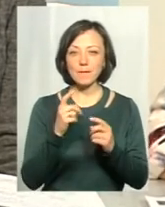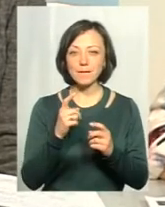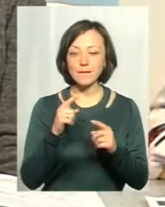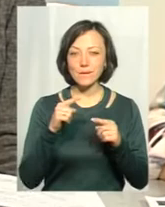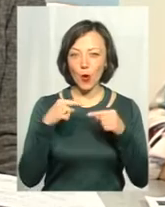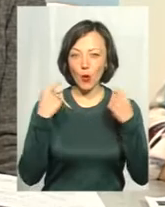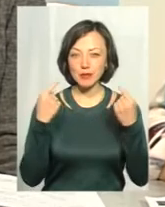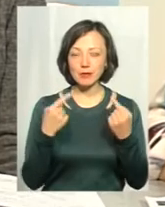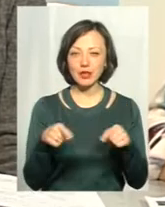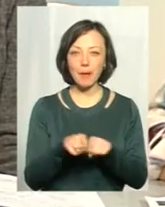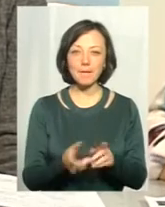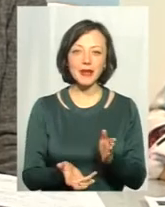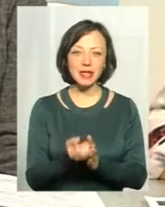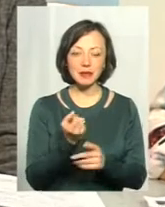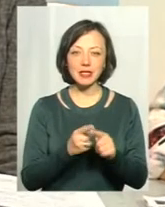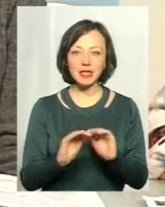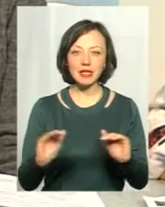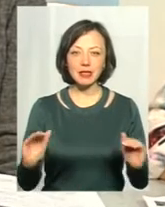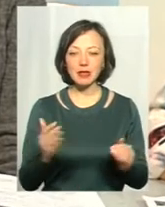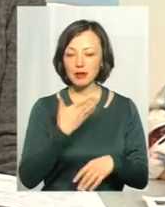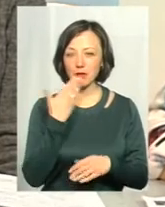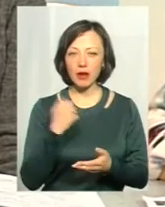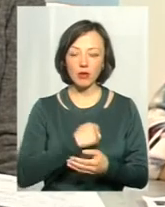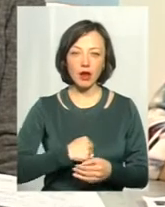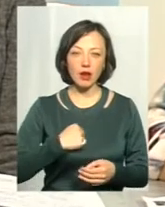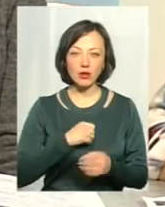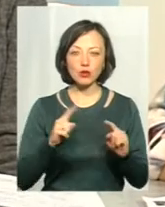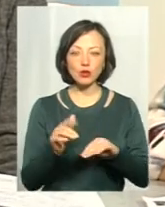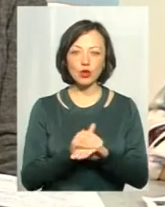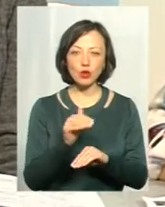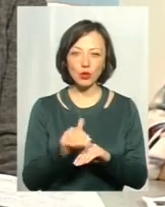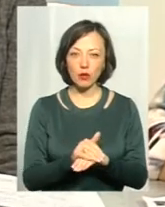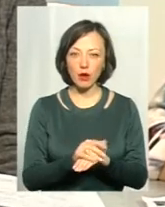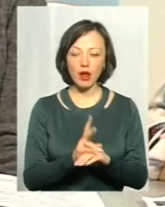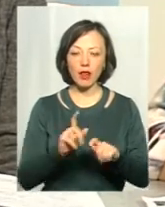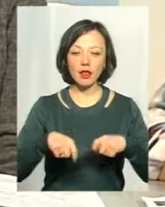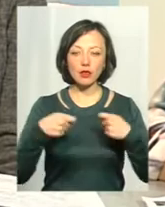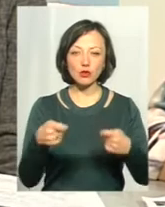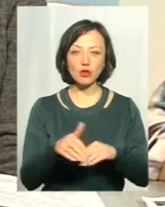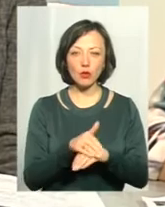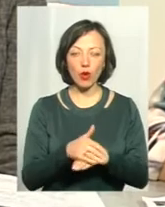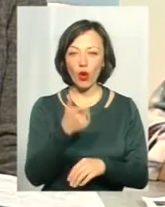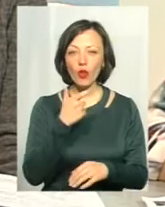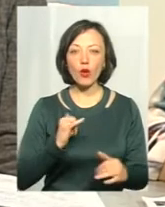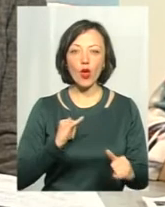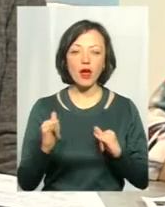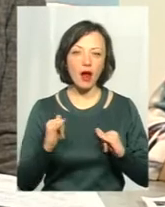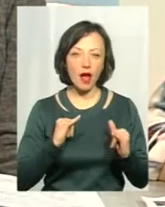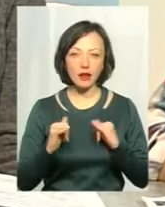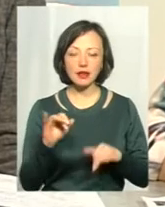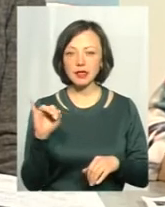їх настільки підтримує. Це діти, які не мають агресії. Вони дуже добрі, вони несуть добро, вони толерантні.